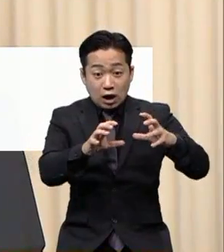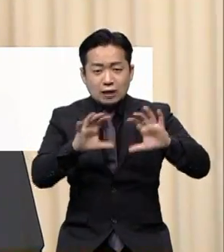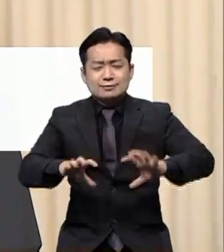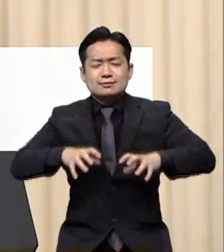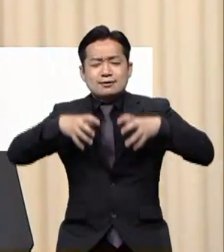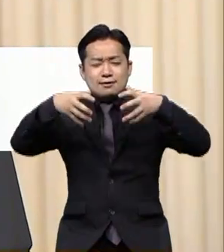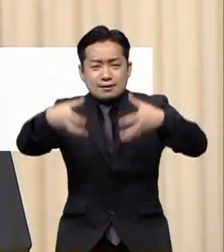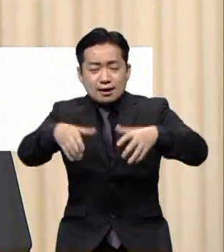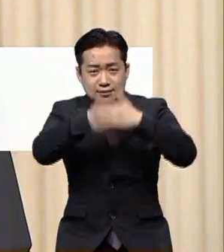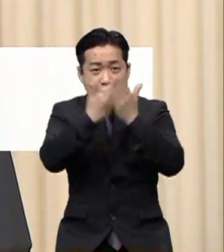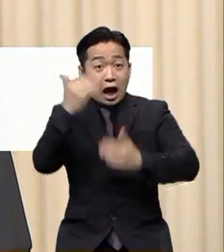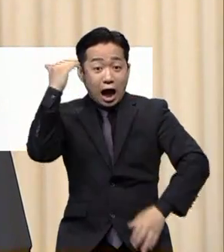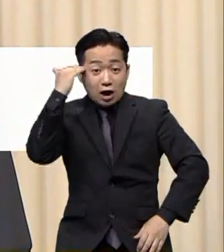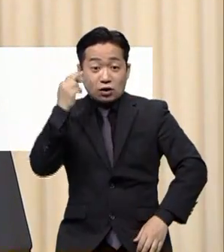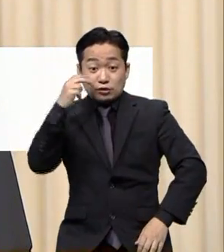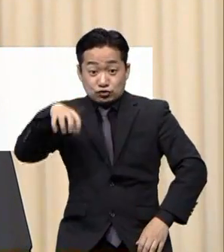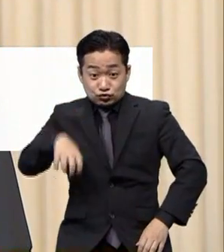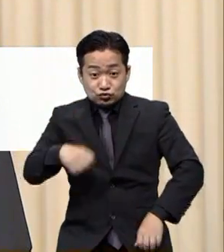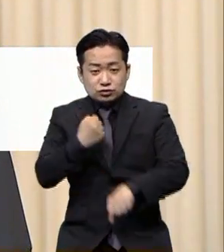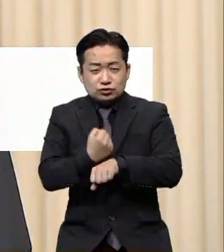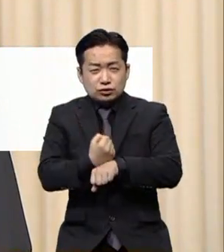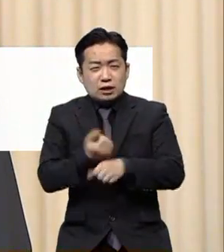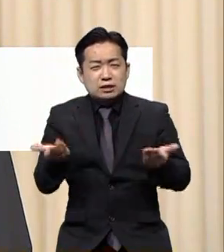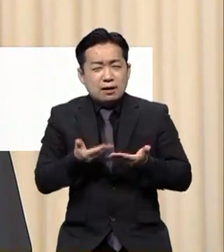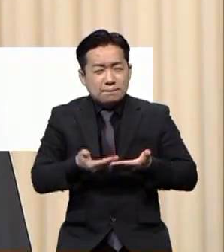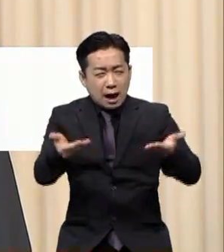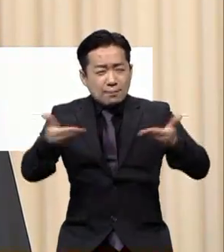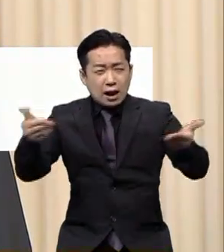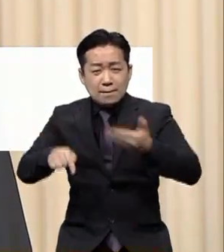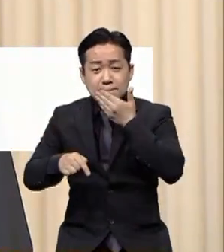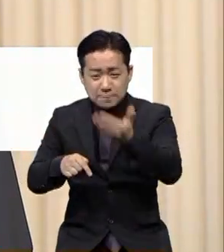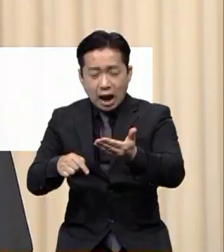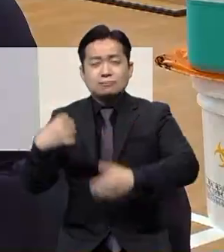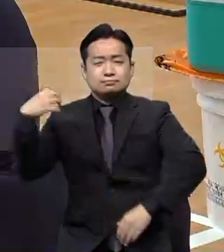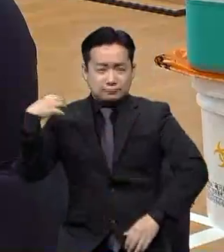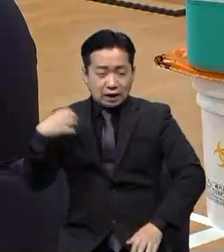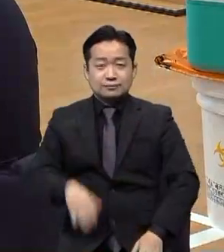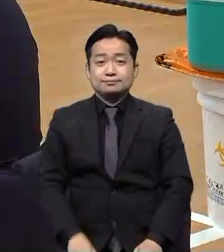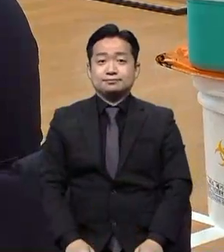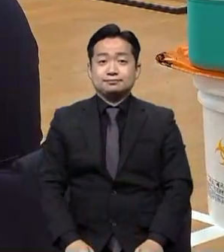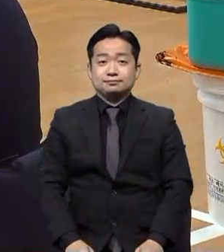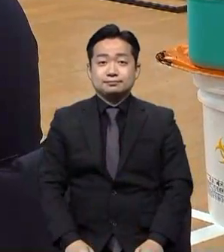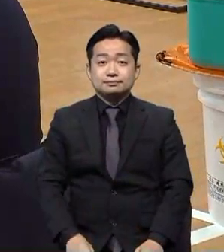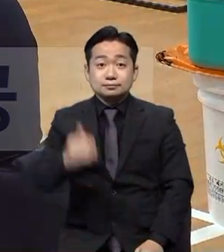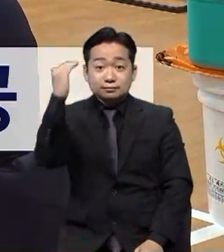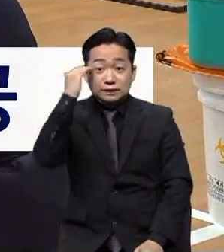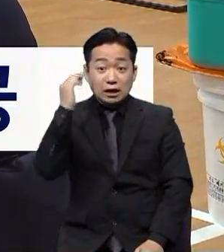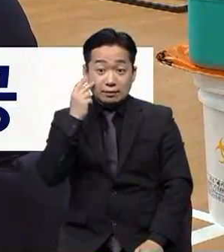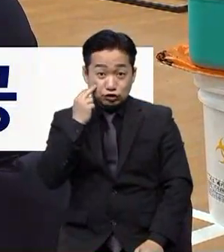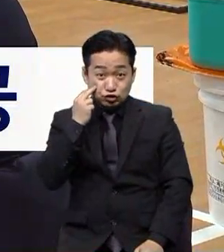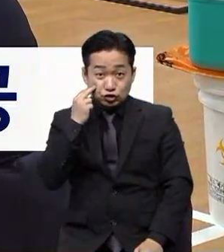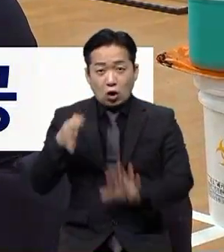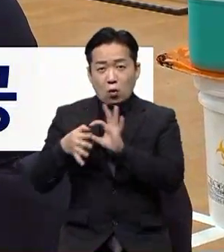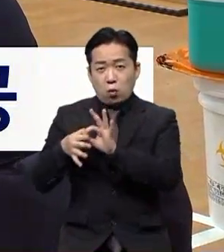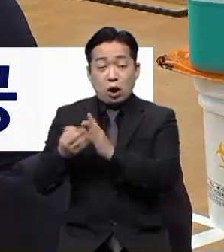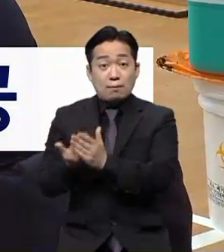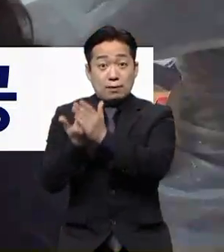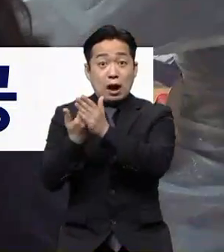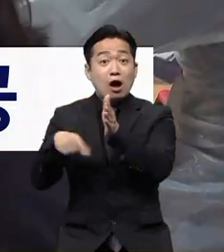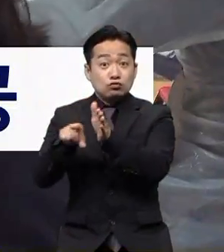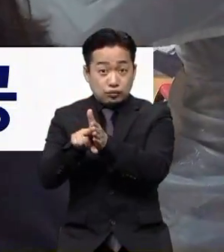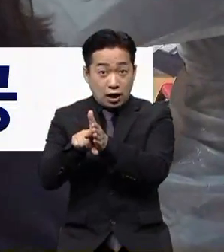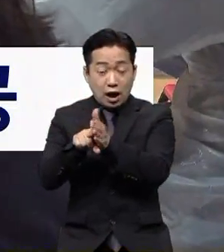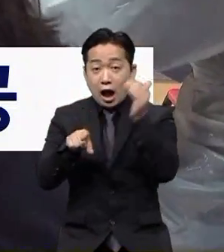advanced capabilities, have an obligation to do everything we can. 한미 동맹 강화를 위해